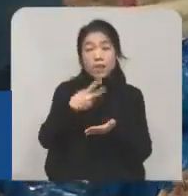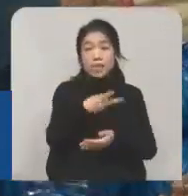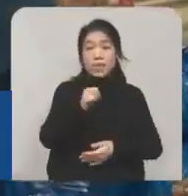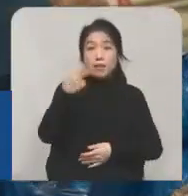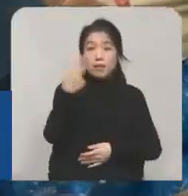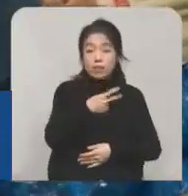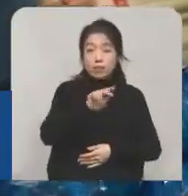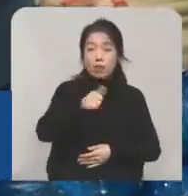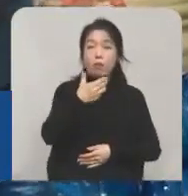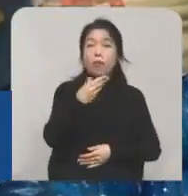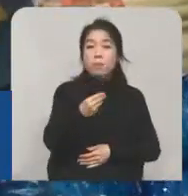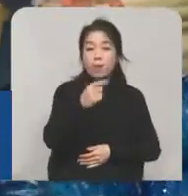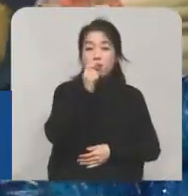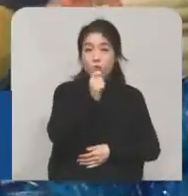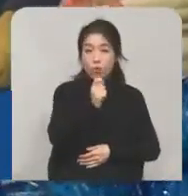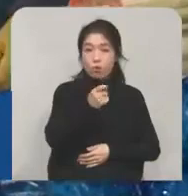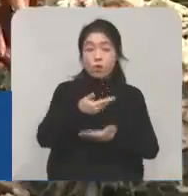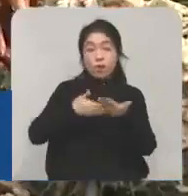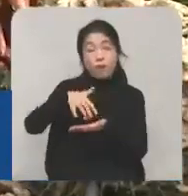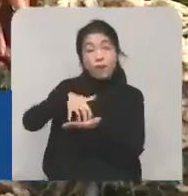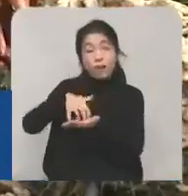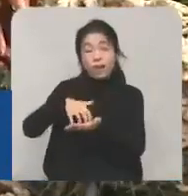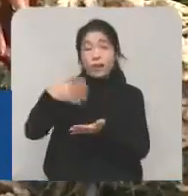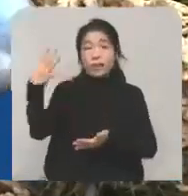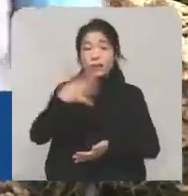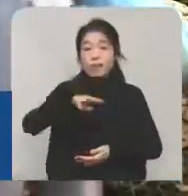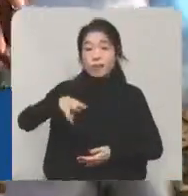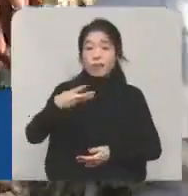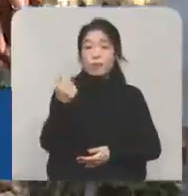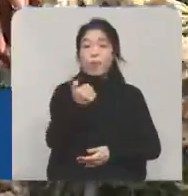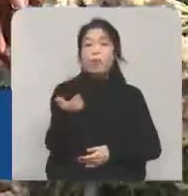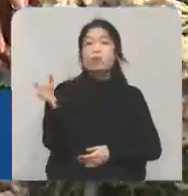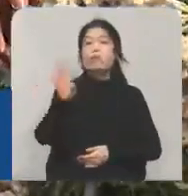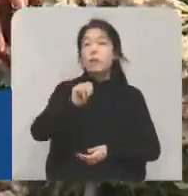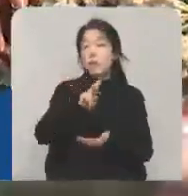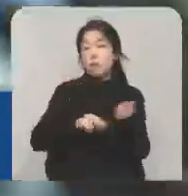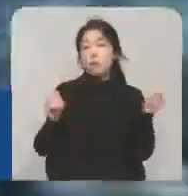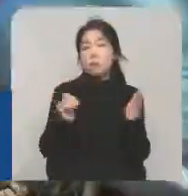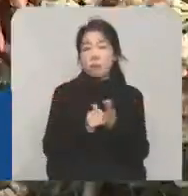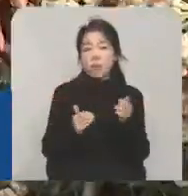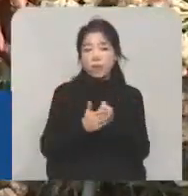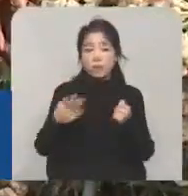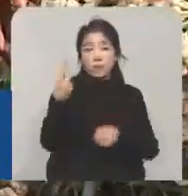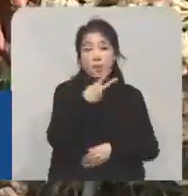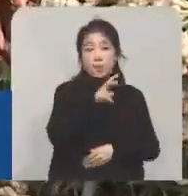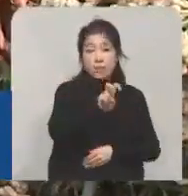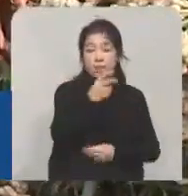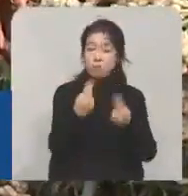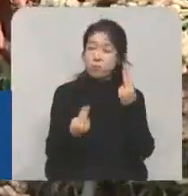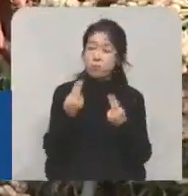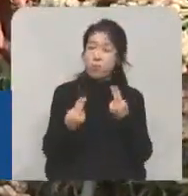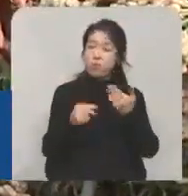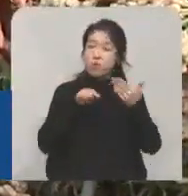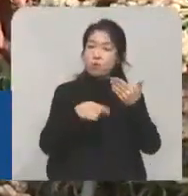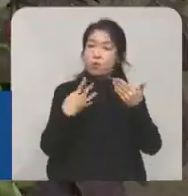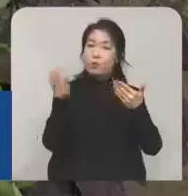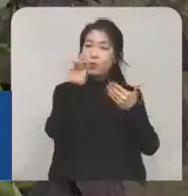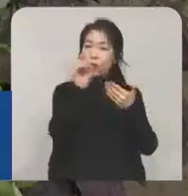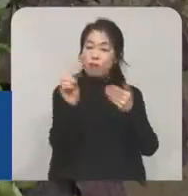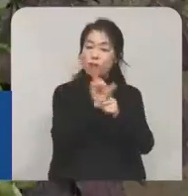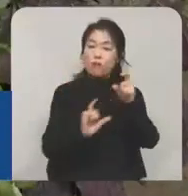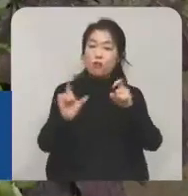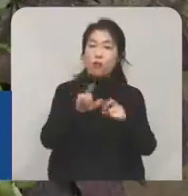2천 5백만 톤 거래 실적은 4350 억 원을 기록해 2020년에 비해서 9.4%